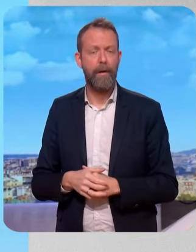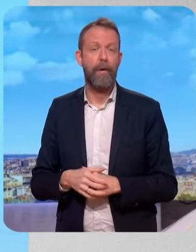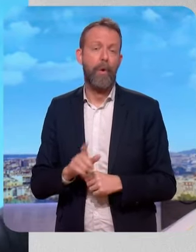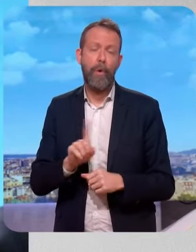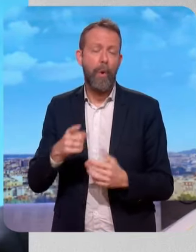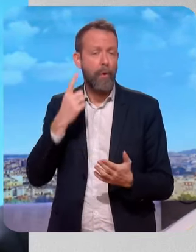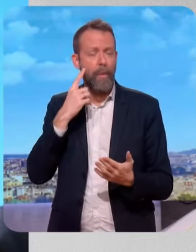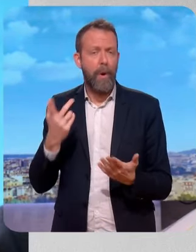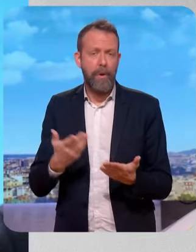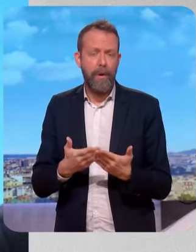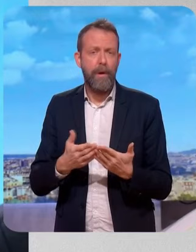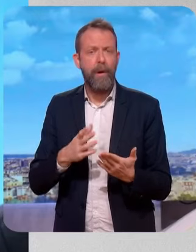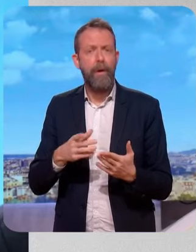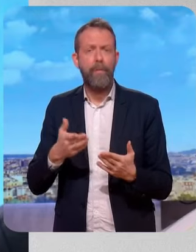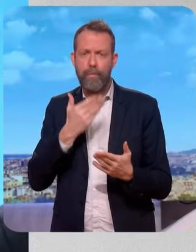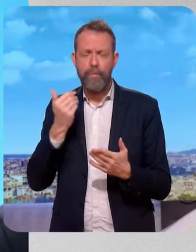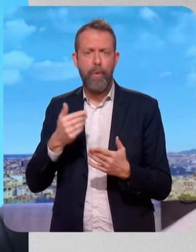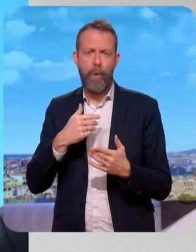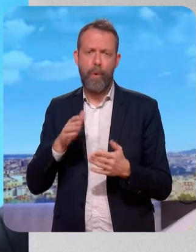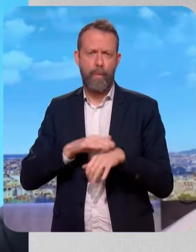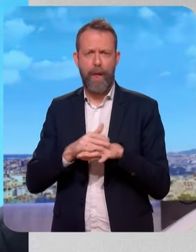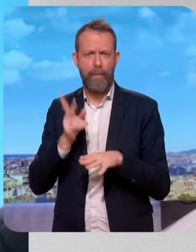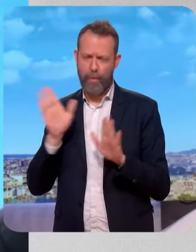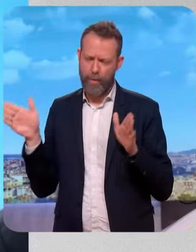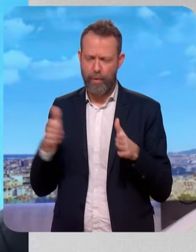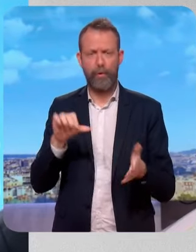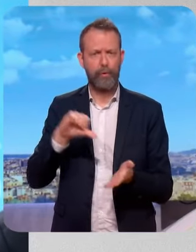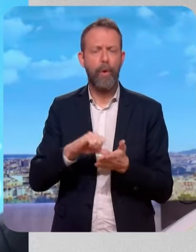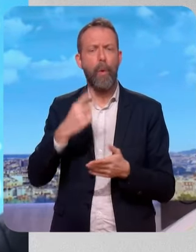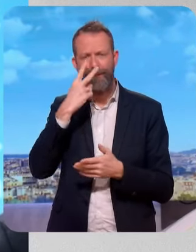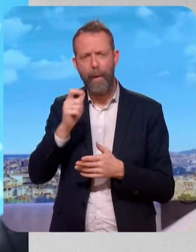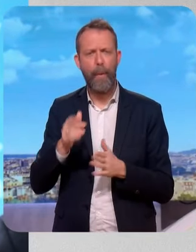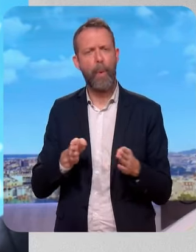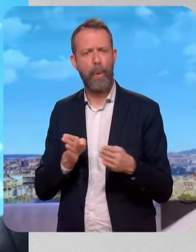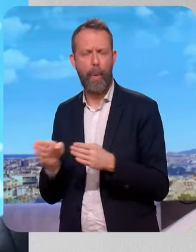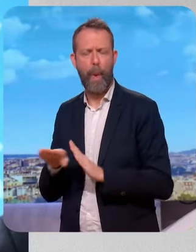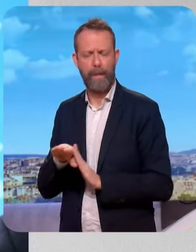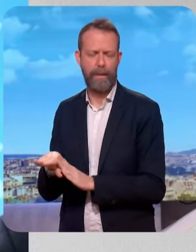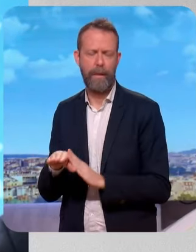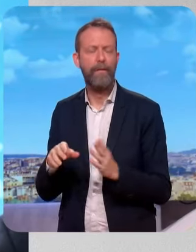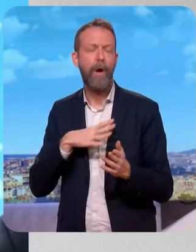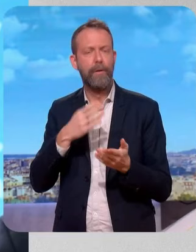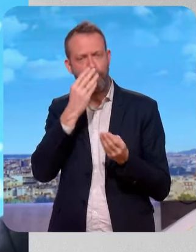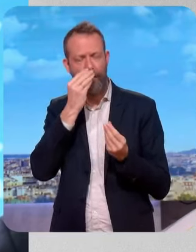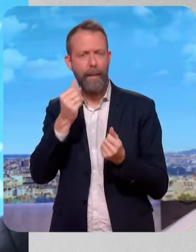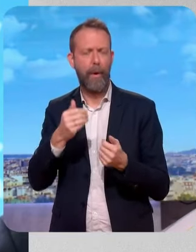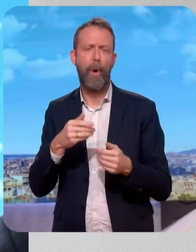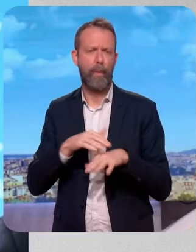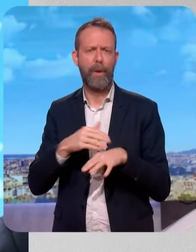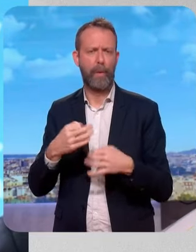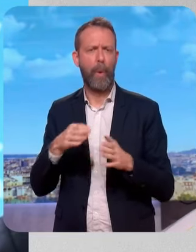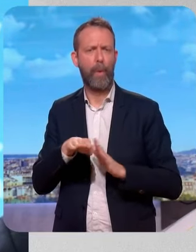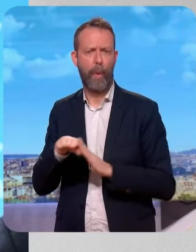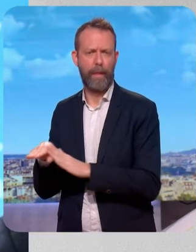Je pense qu'aujourd'hui, un recentrage est nécessaire. On l'a vu, il y a eu une inflexion un peu à droite. tout cas un sentiment d'avoir une inflexion à